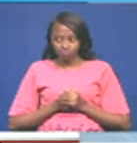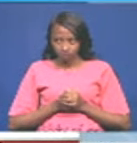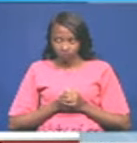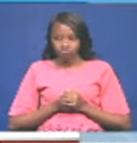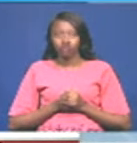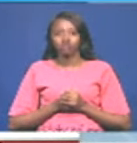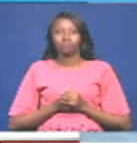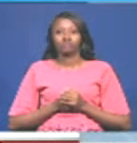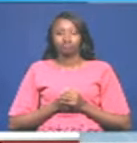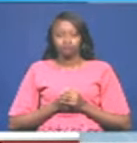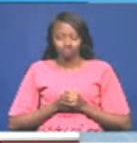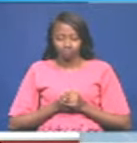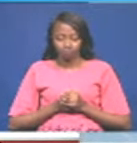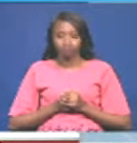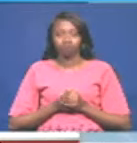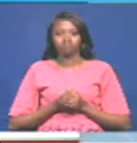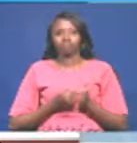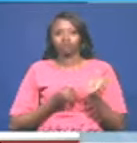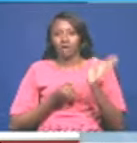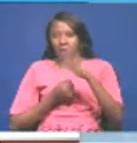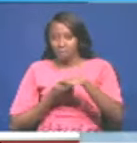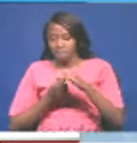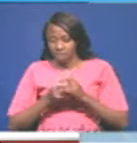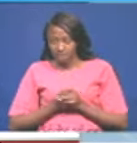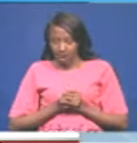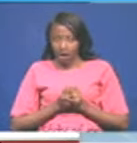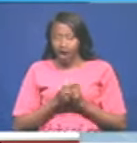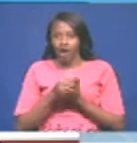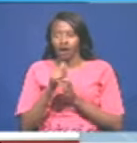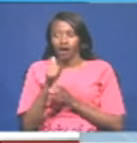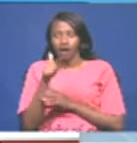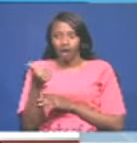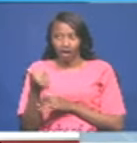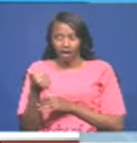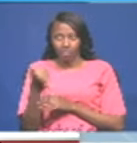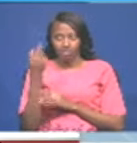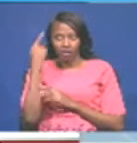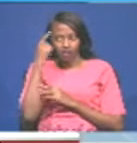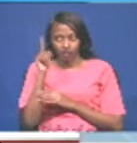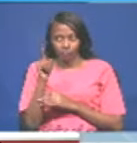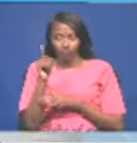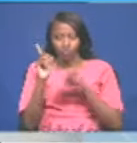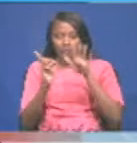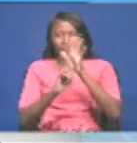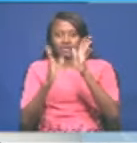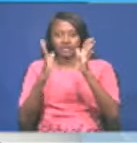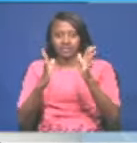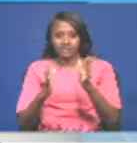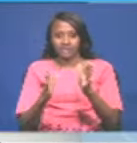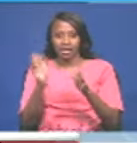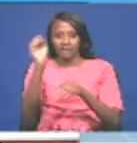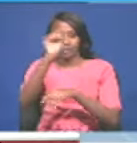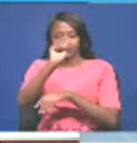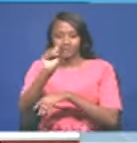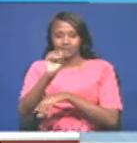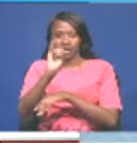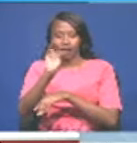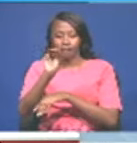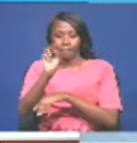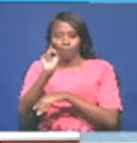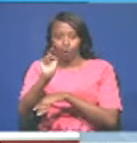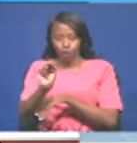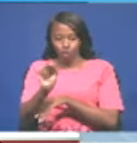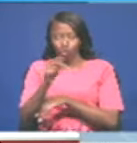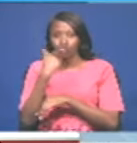Na tukirejea kwenye taarifa za baraza la mawaziri ni kwa Simon Chelugui ndiye waziri pekee wa